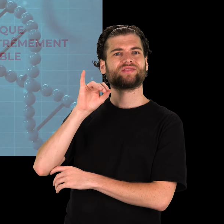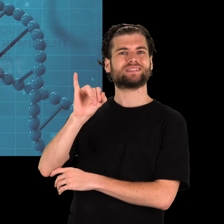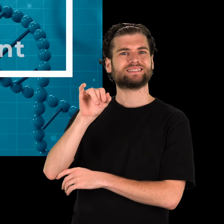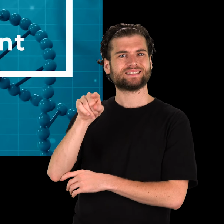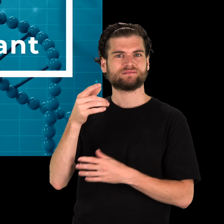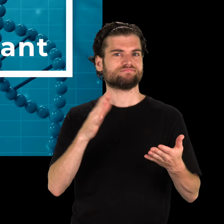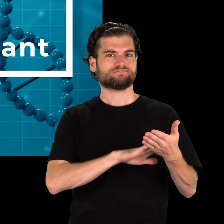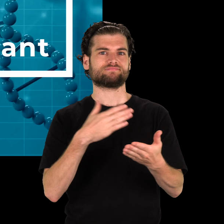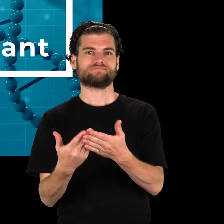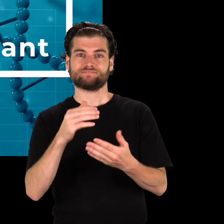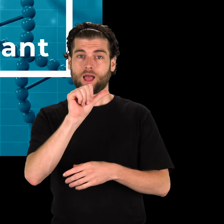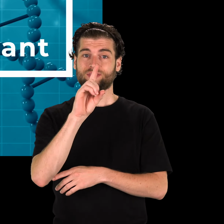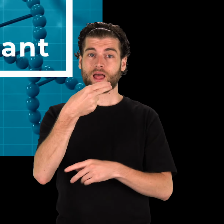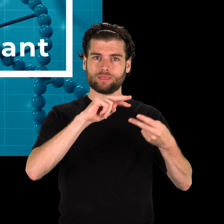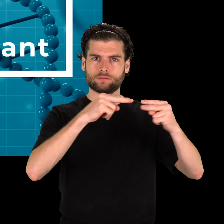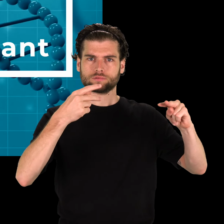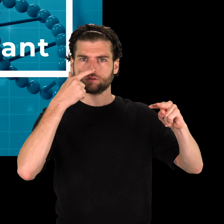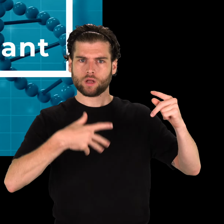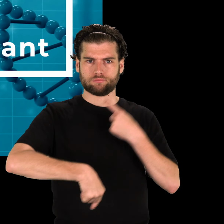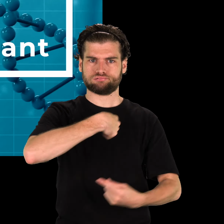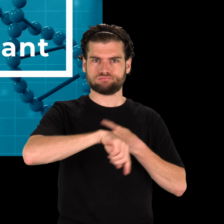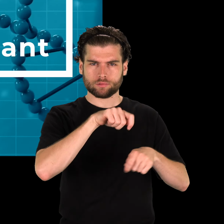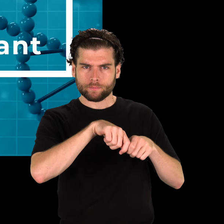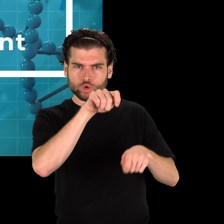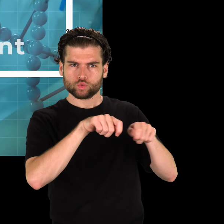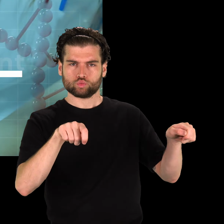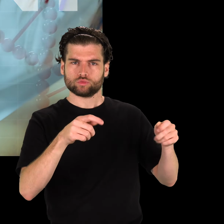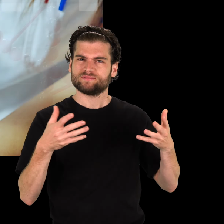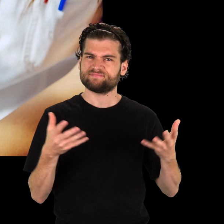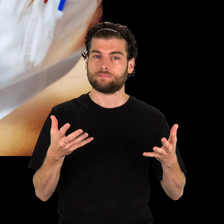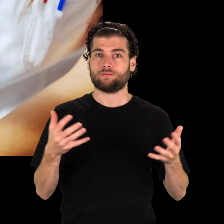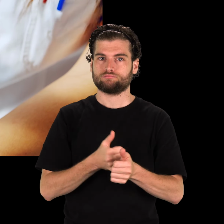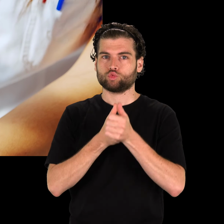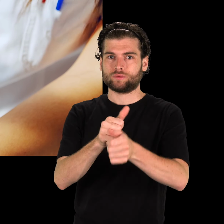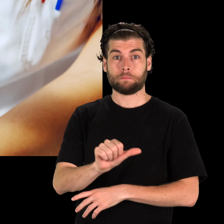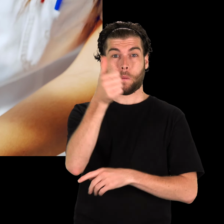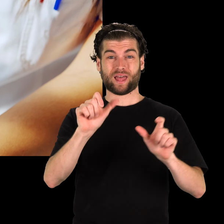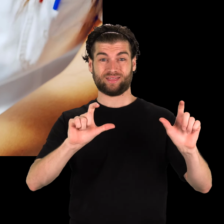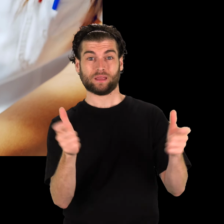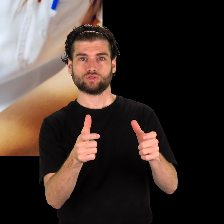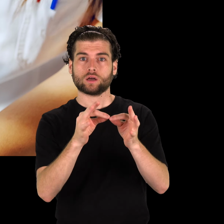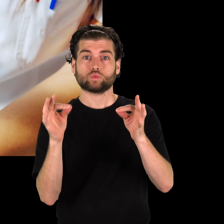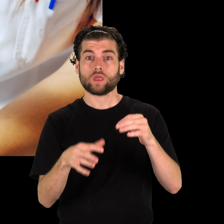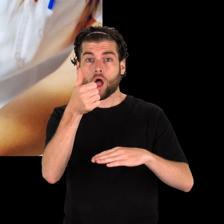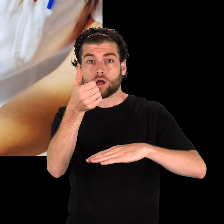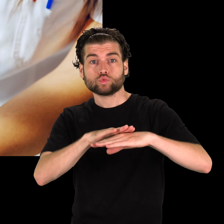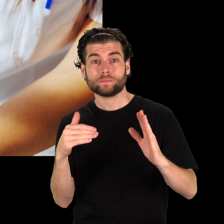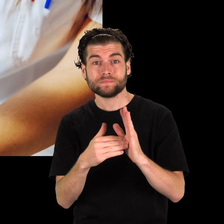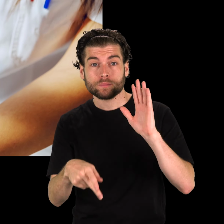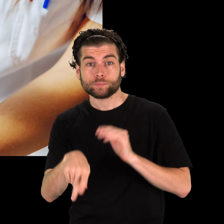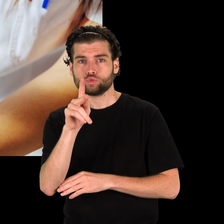du DPNI, ou mesure de l'ADN fœtal circulant. C'est une prise de sang proposée quand le résultat du